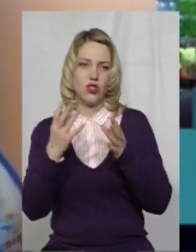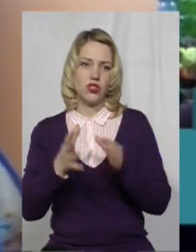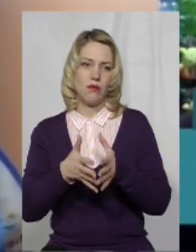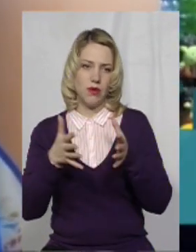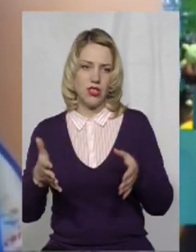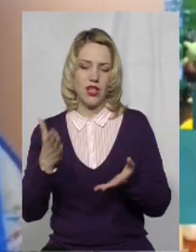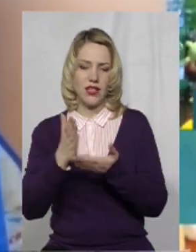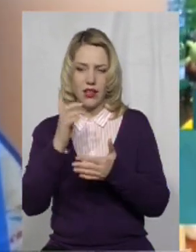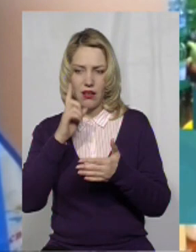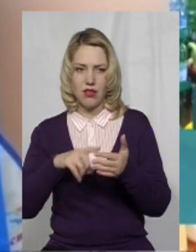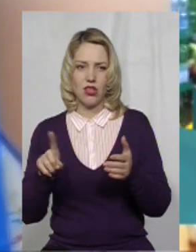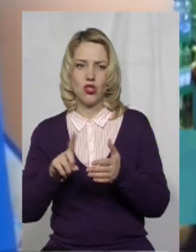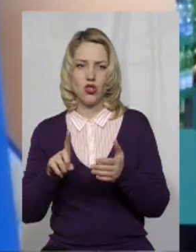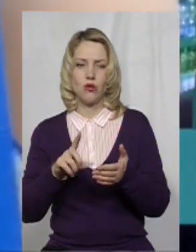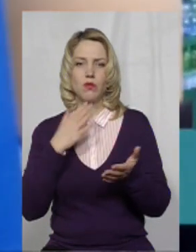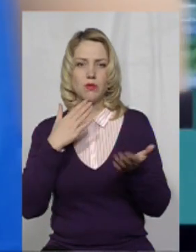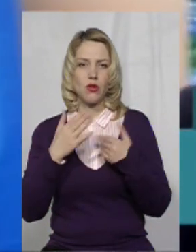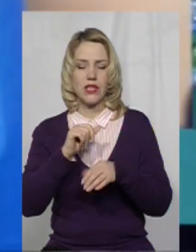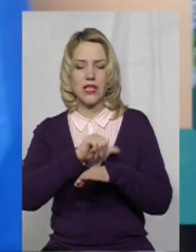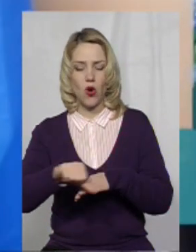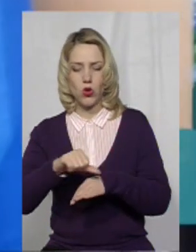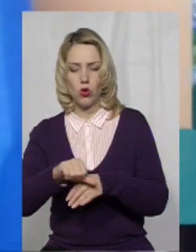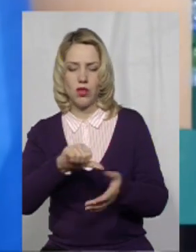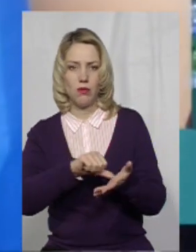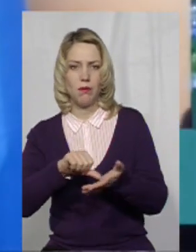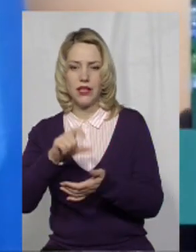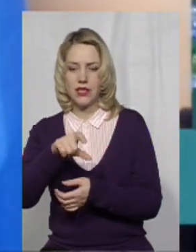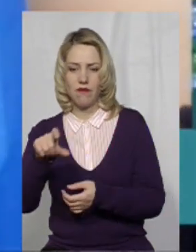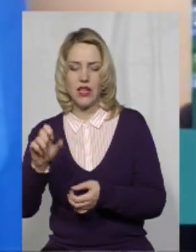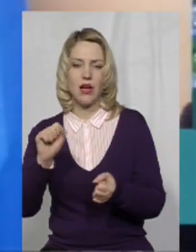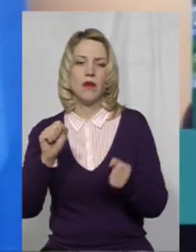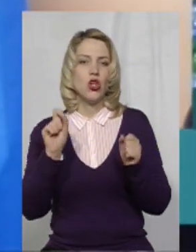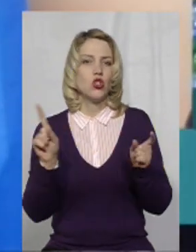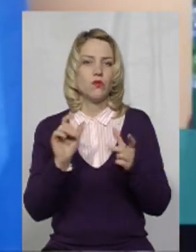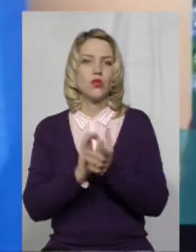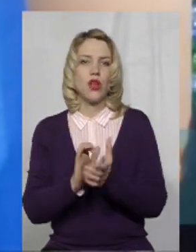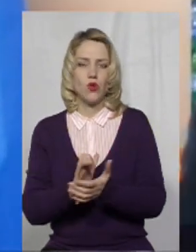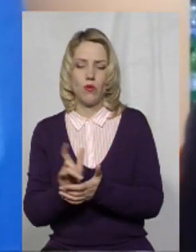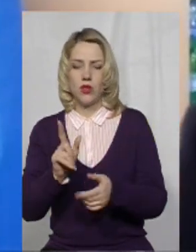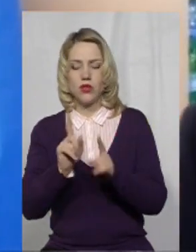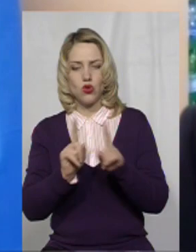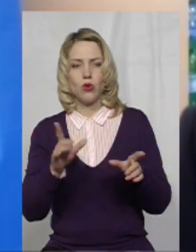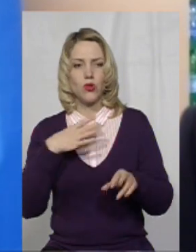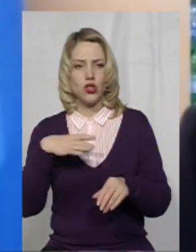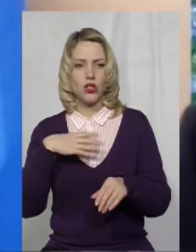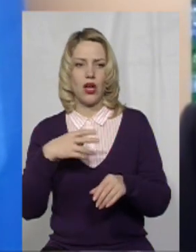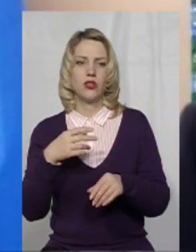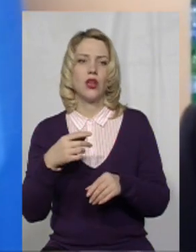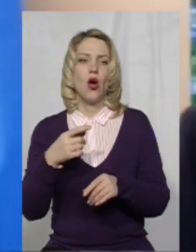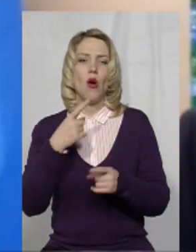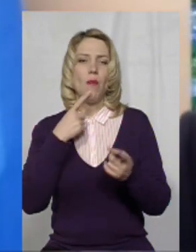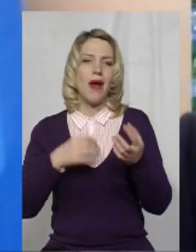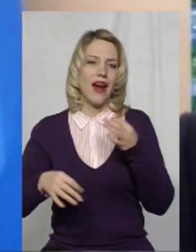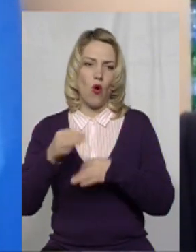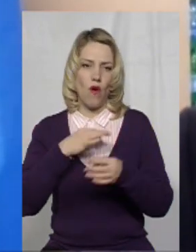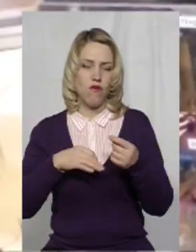закордонними представниками, маємо познайомитись, особливо чекаємо тобі переговорів,